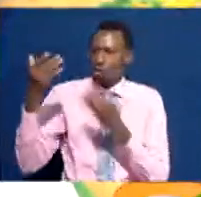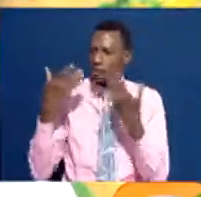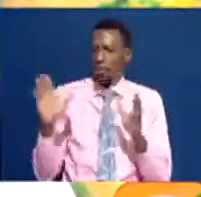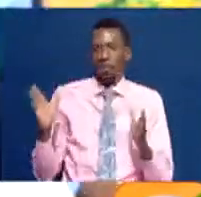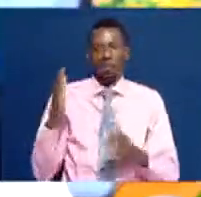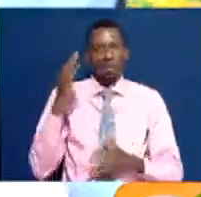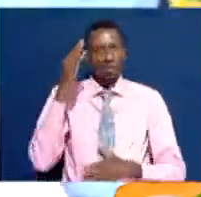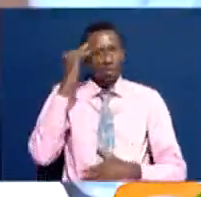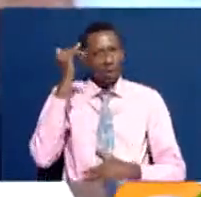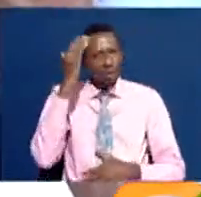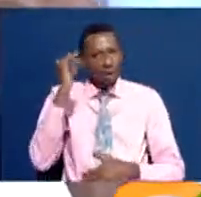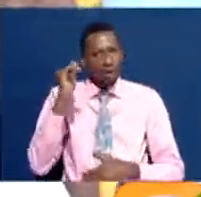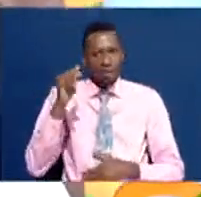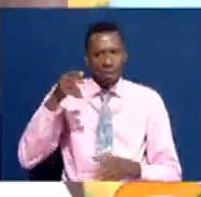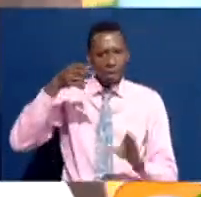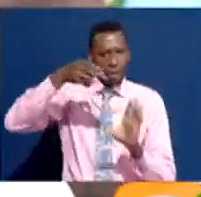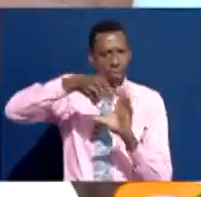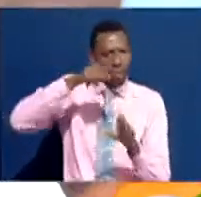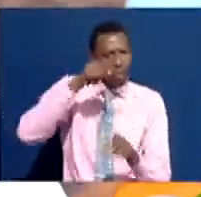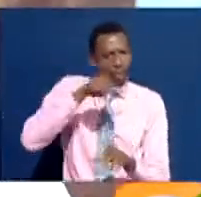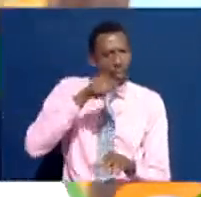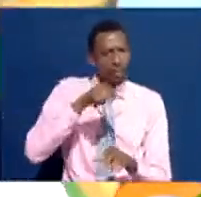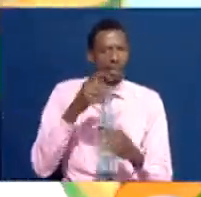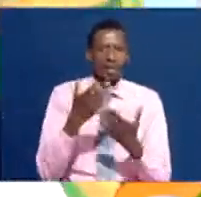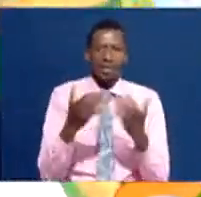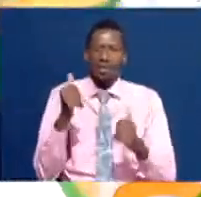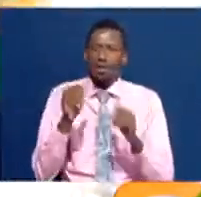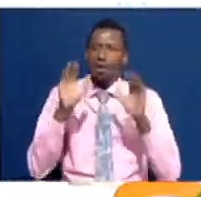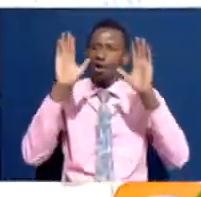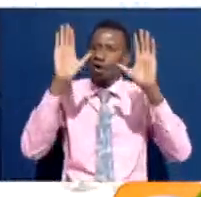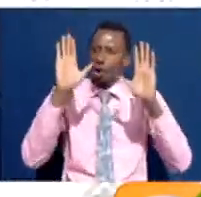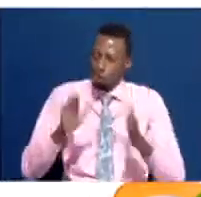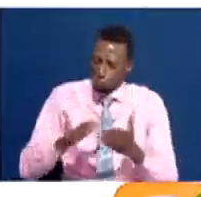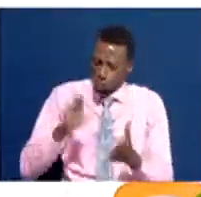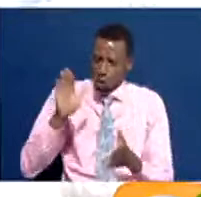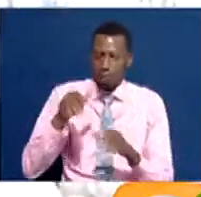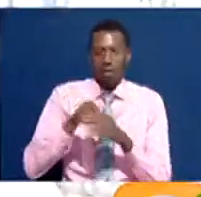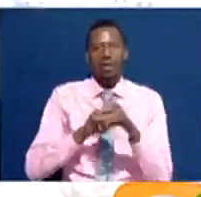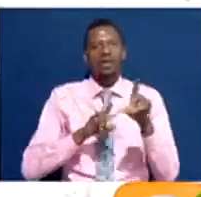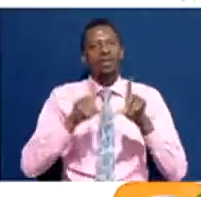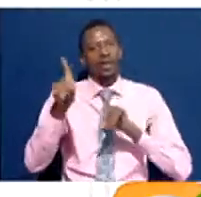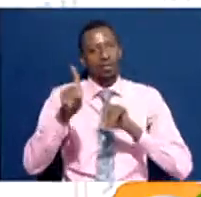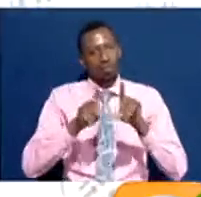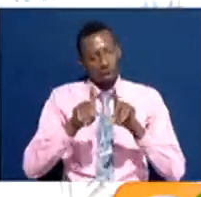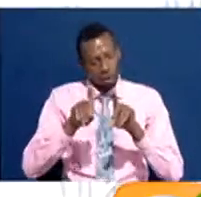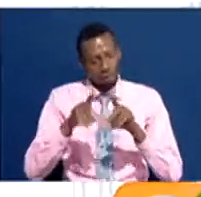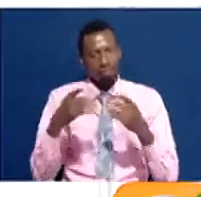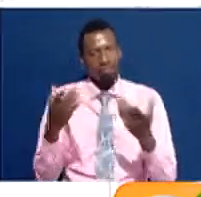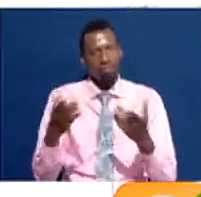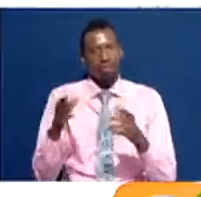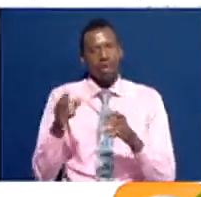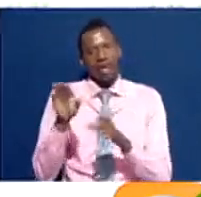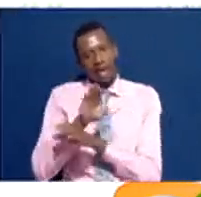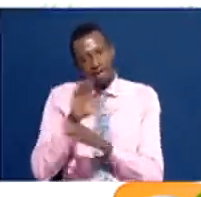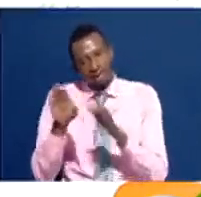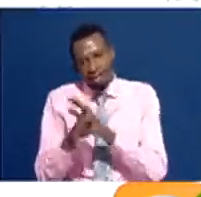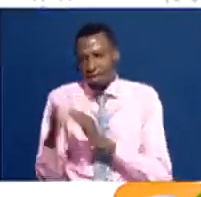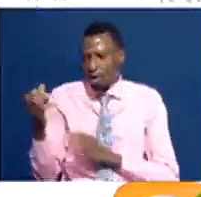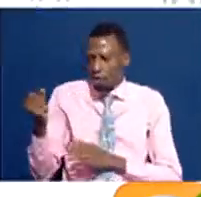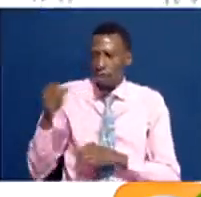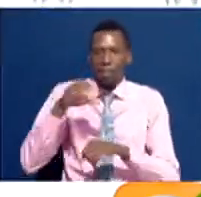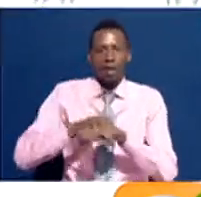maana mafuta ndio kitu ya muhimu kwa transport, ndio kila kitu, unga